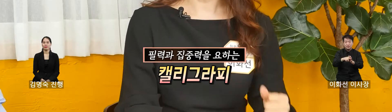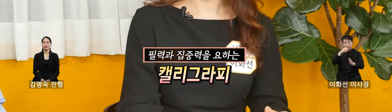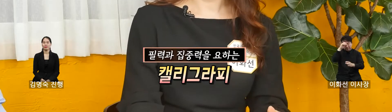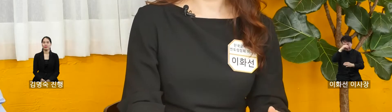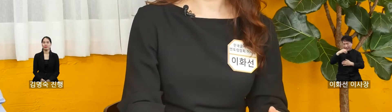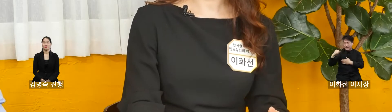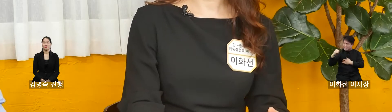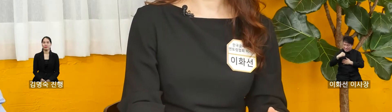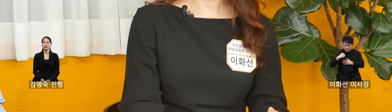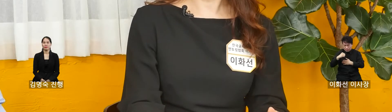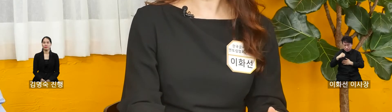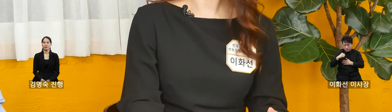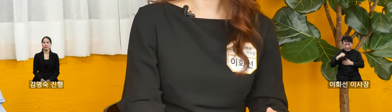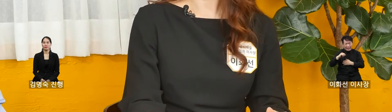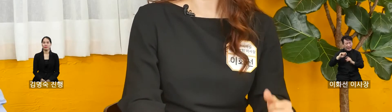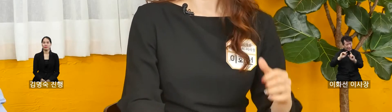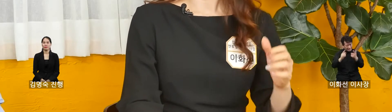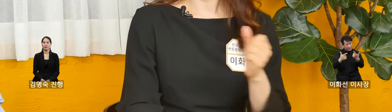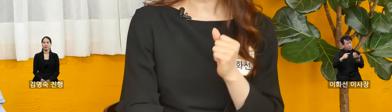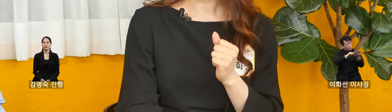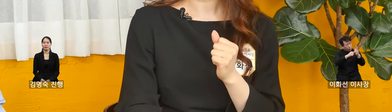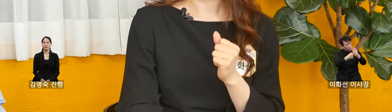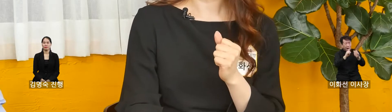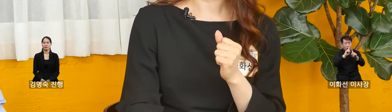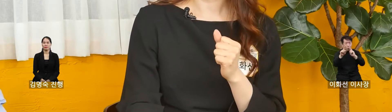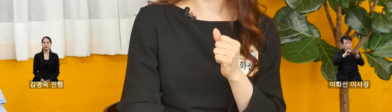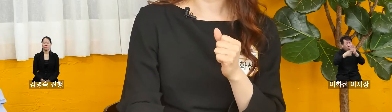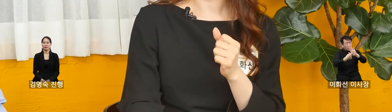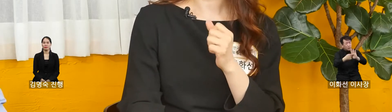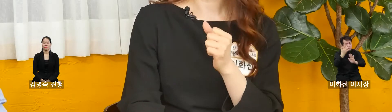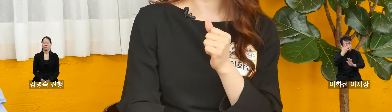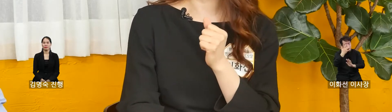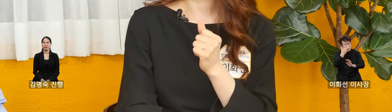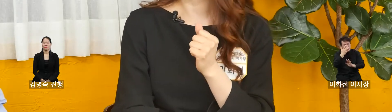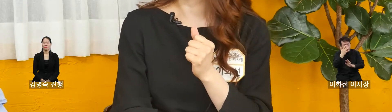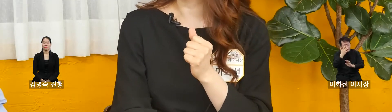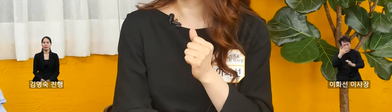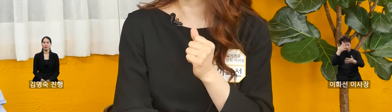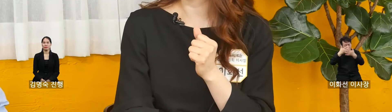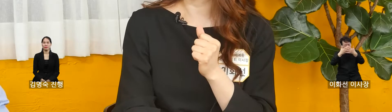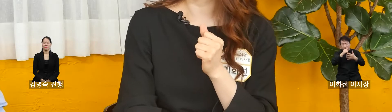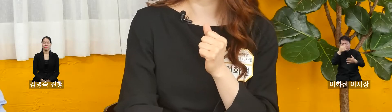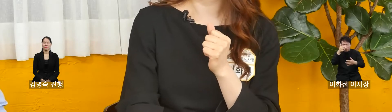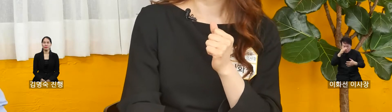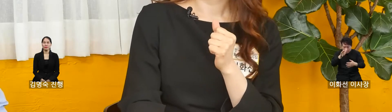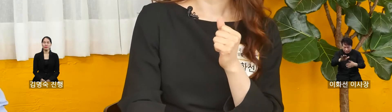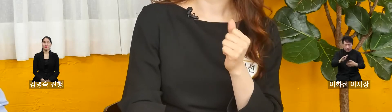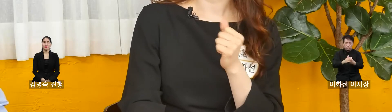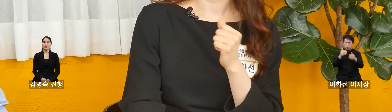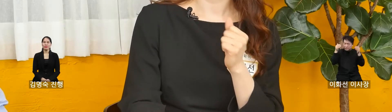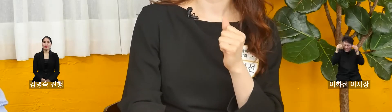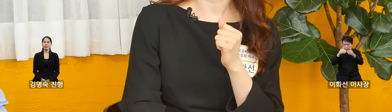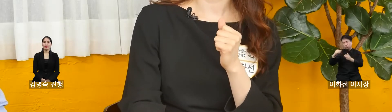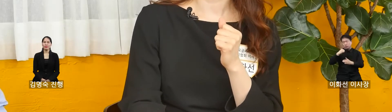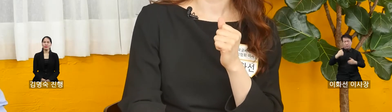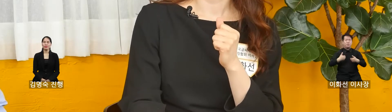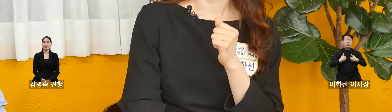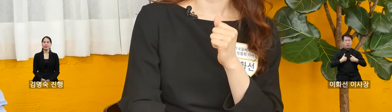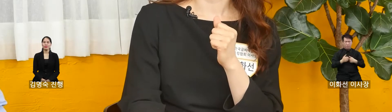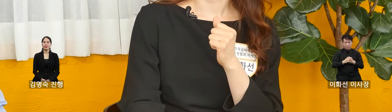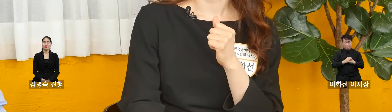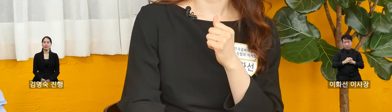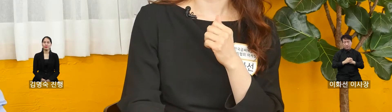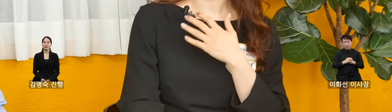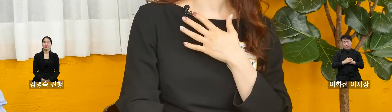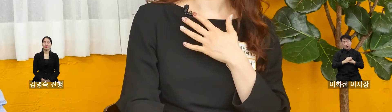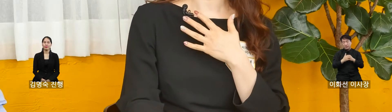힘은 아니지만 표현하기가 애매한데 그냥 힘은 아니지만 엄청난 집중력을 넣어야 돼요. 그러다 보니까